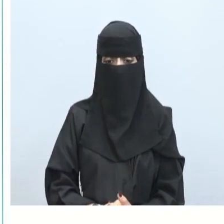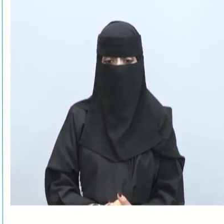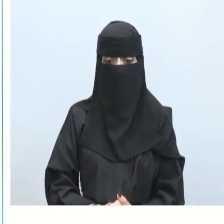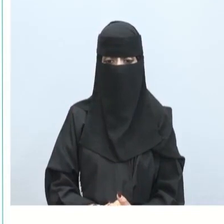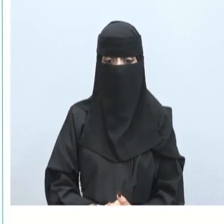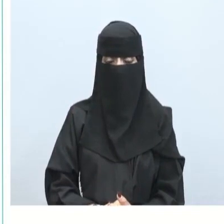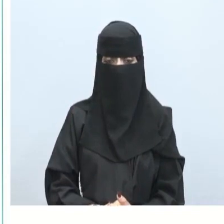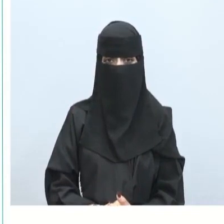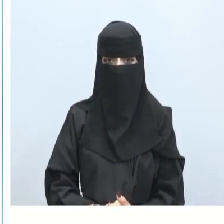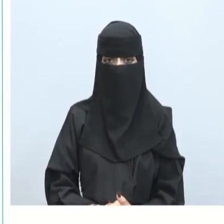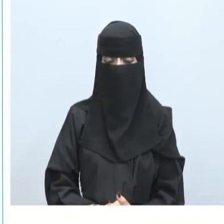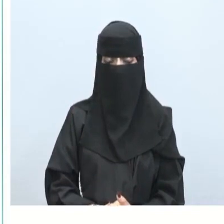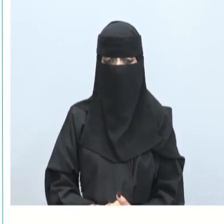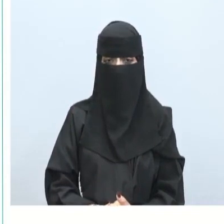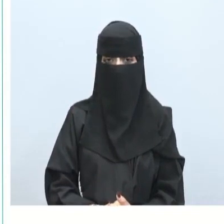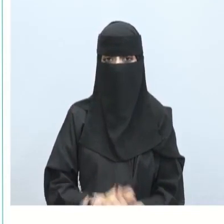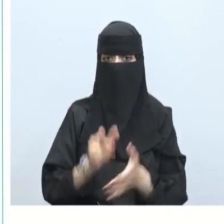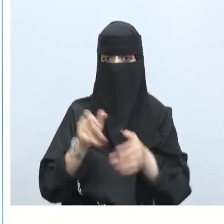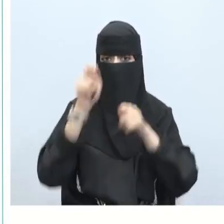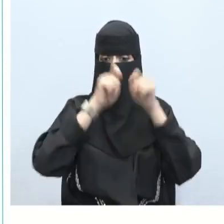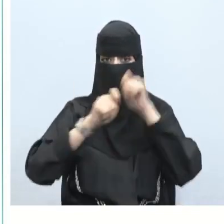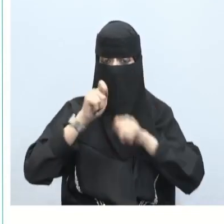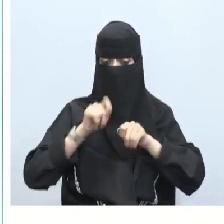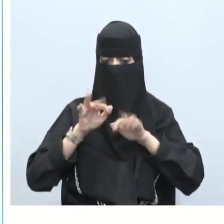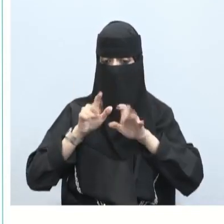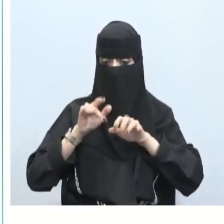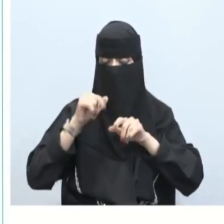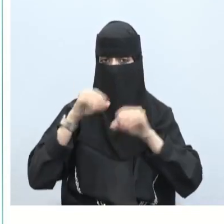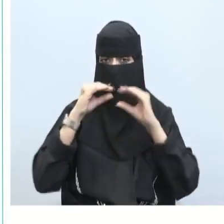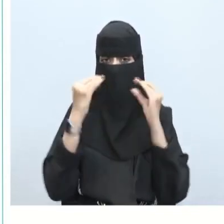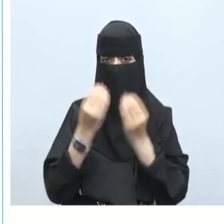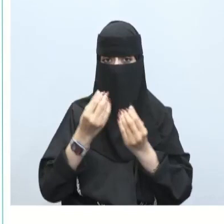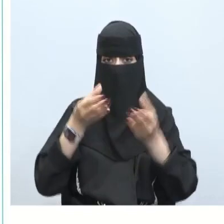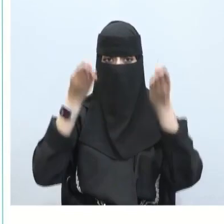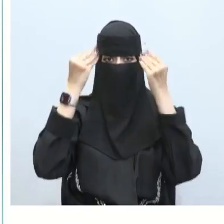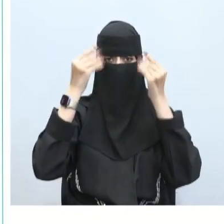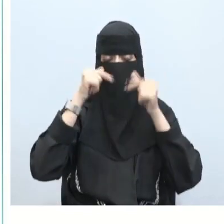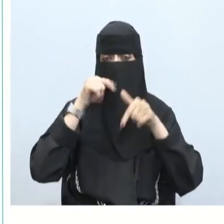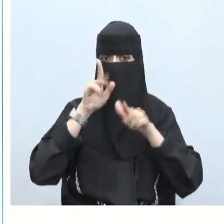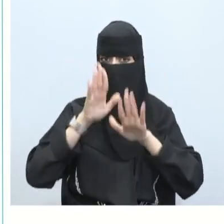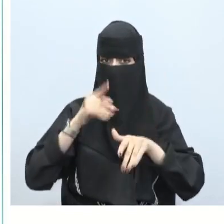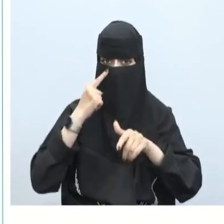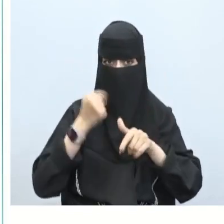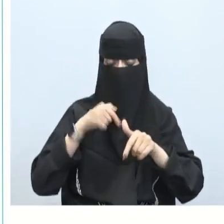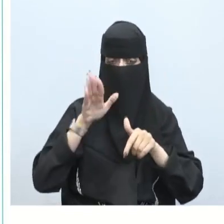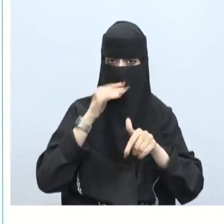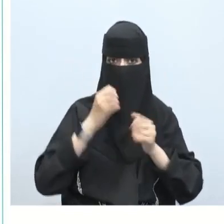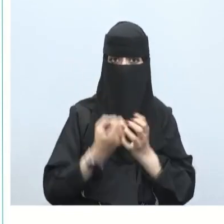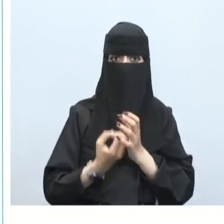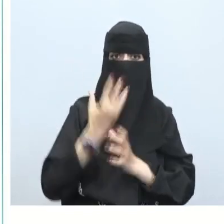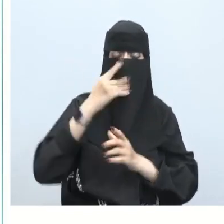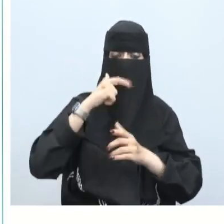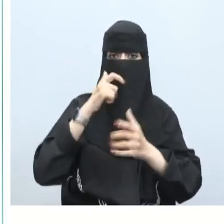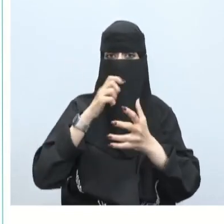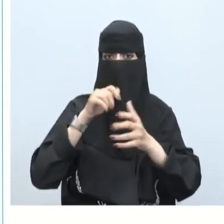البيانات ايضا يستخدم التقنيات نحن الان نعيش في ثوره تقنيه كبيره من ذكاء اصطناعي من امور